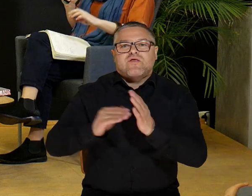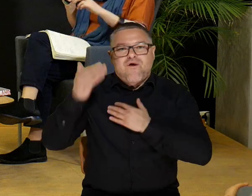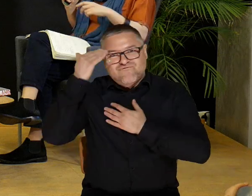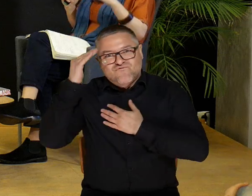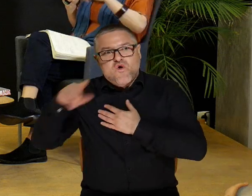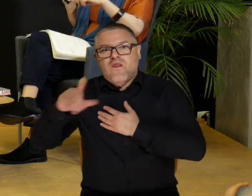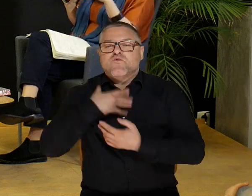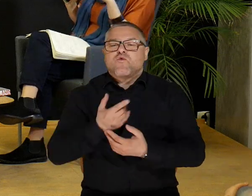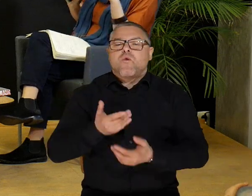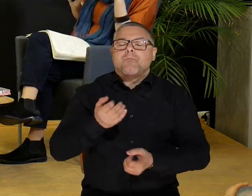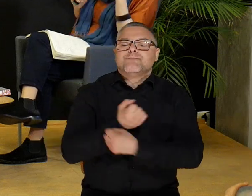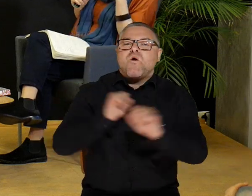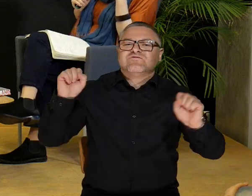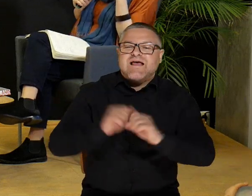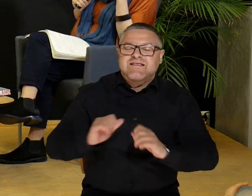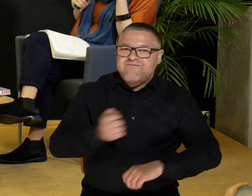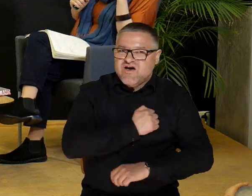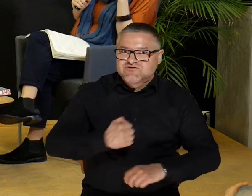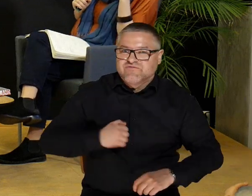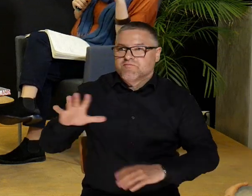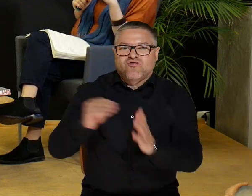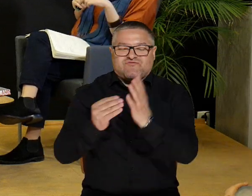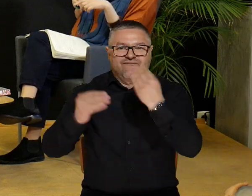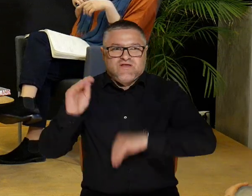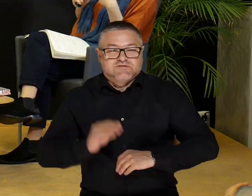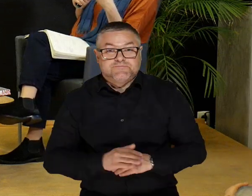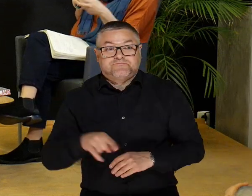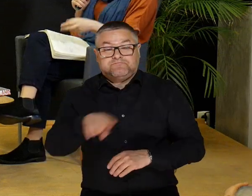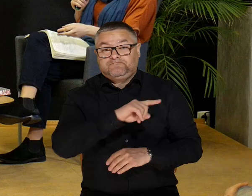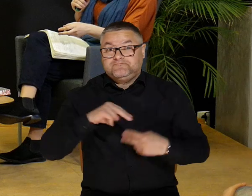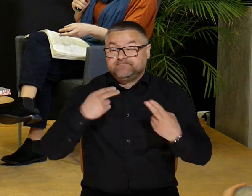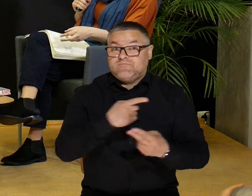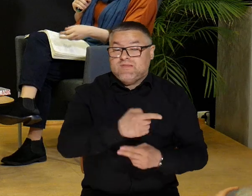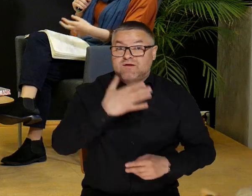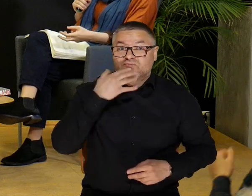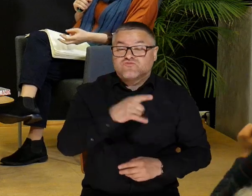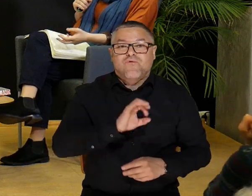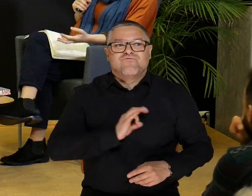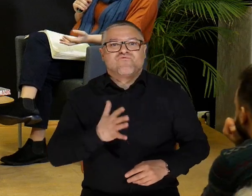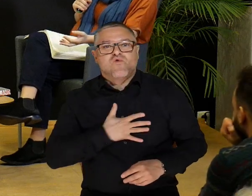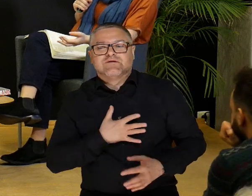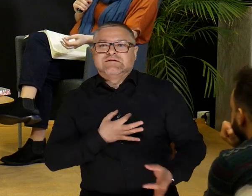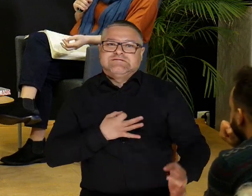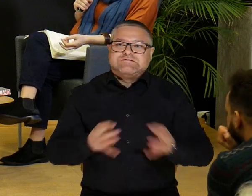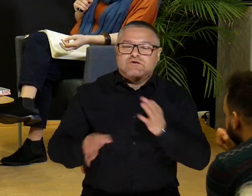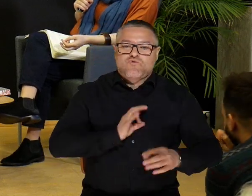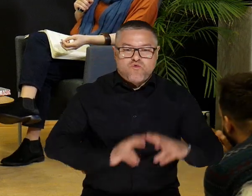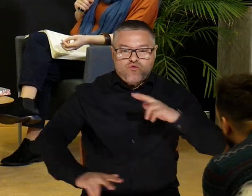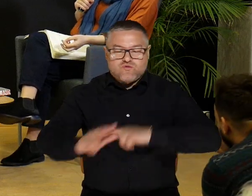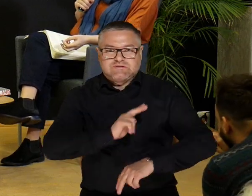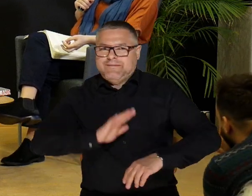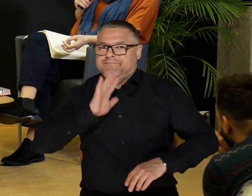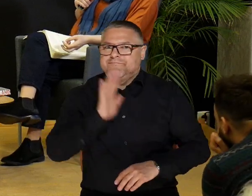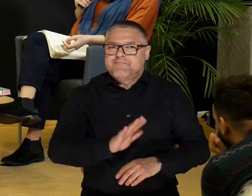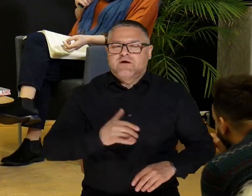No właśnie, jeszcze tylko wracając do tego, co powiedziałeś, że ty jakby odwołując się do własnej historii swojej rodziny, masz w pewnym